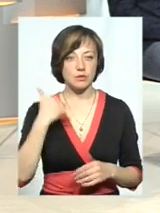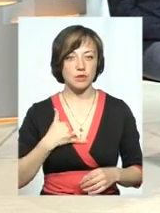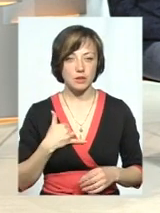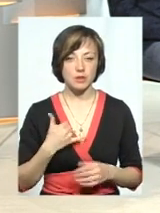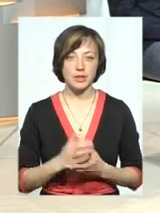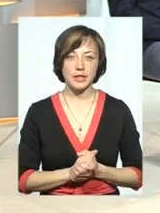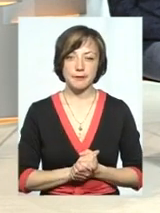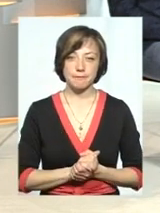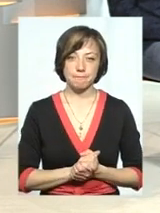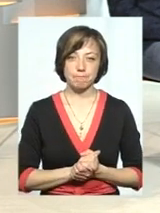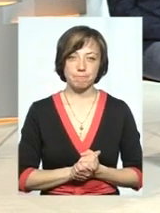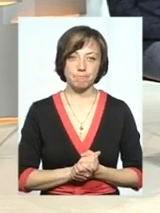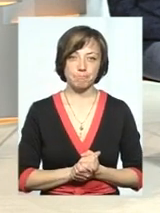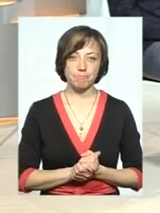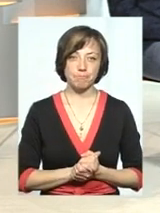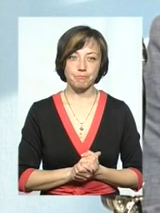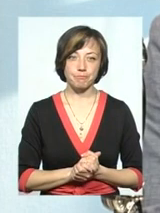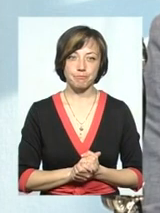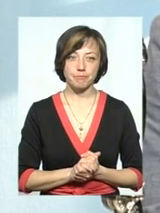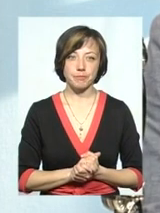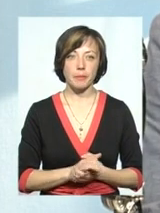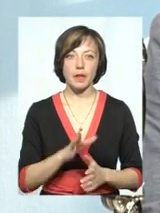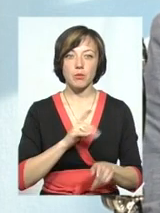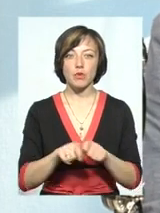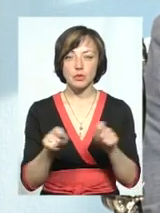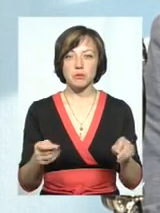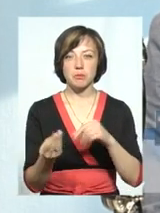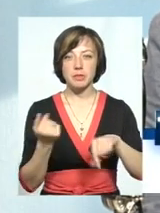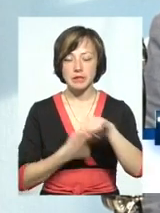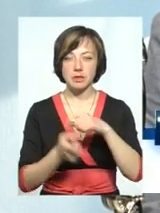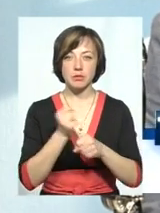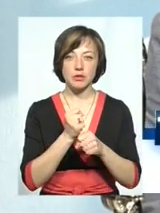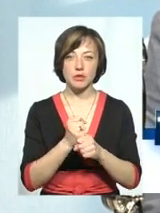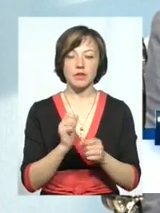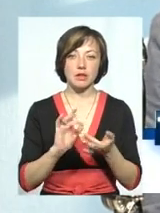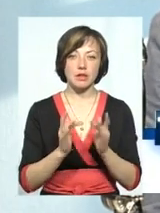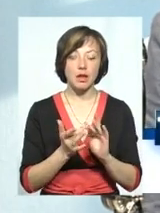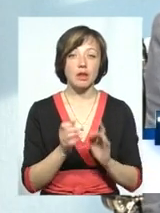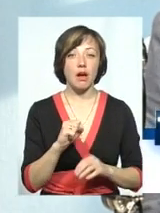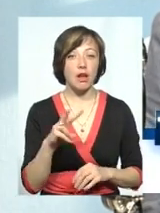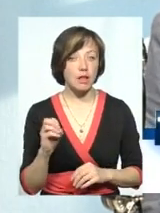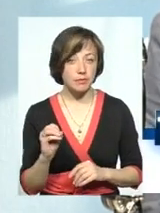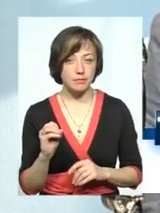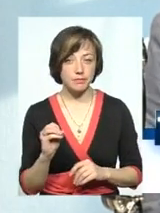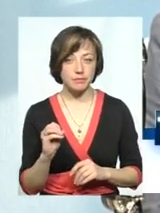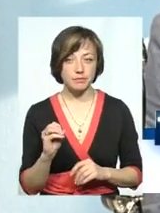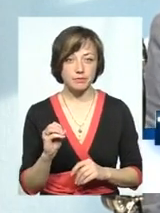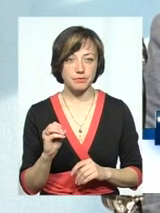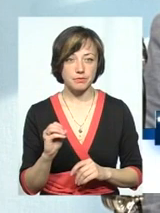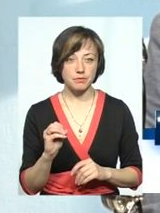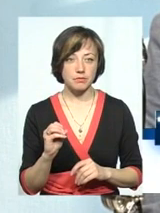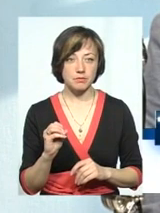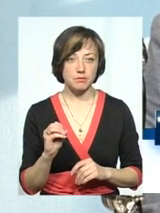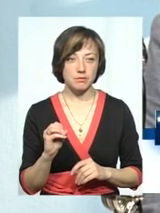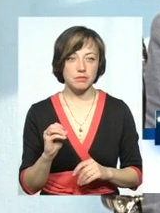якщо Машкенка, що був розгорнутий бізнес, напрацьований там в соціальній мережі, але ж, ну,